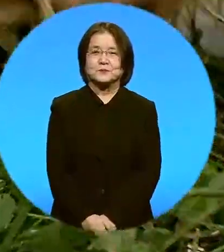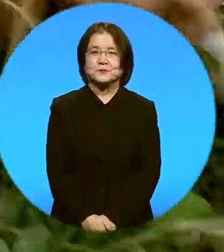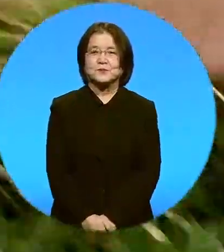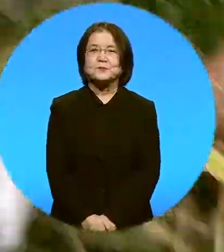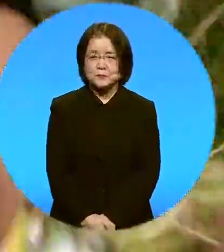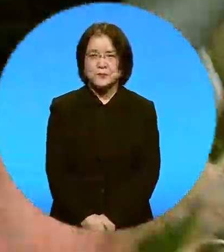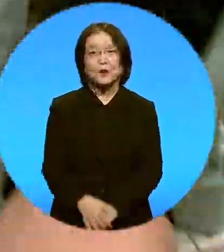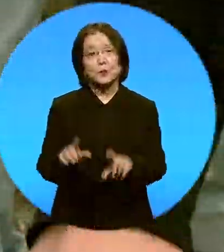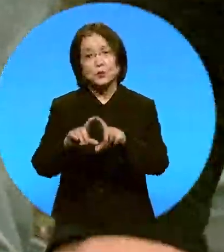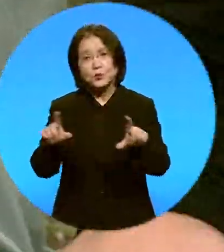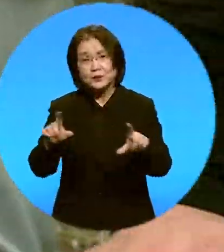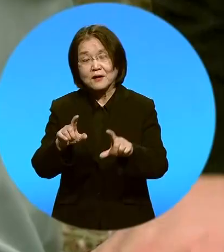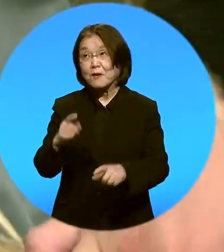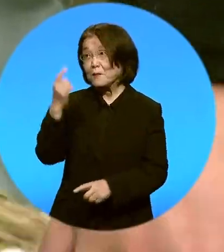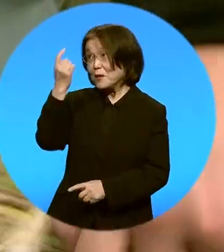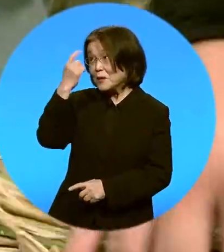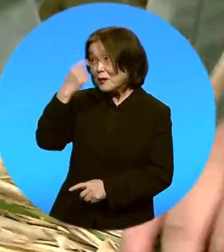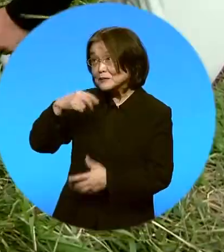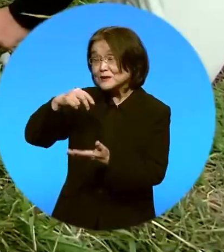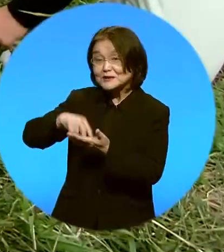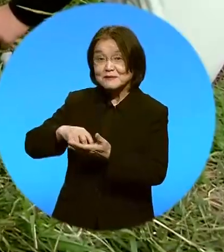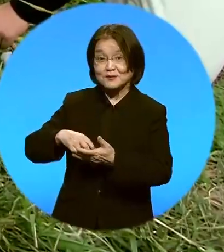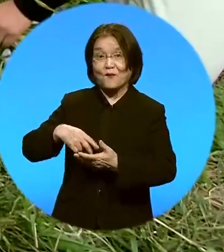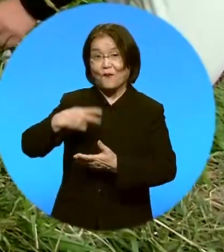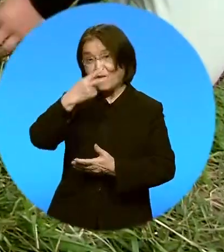普段は学ぶ立場の高校生、